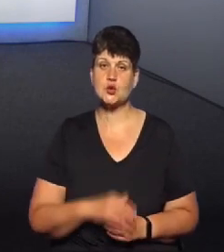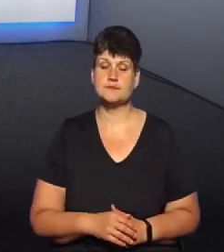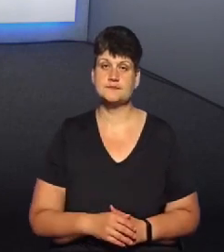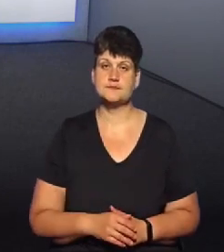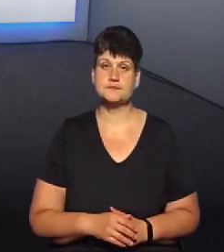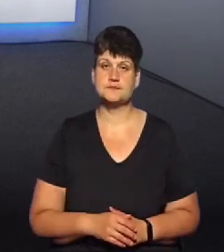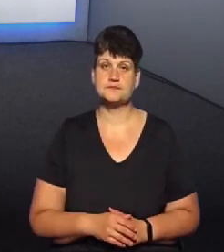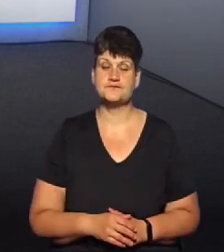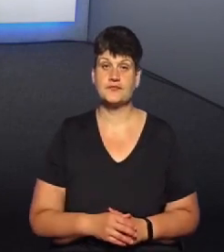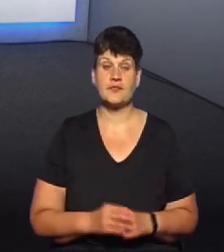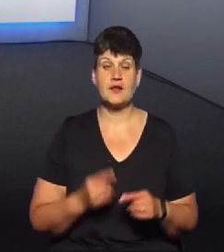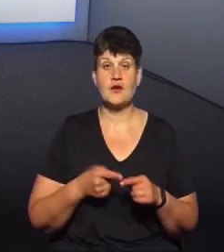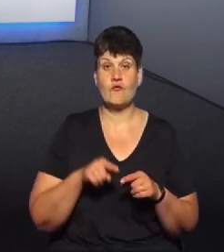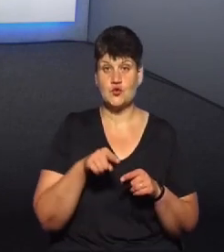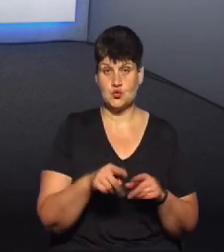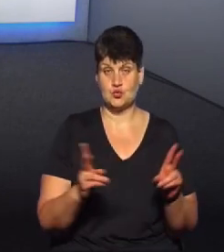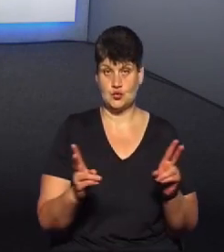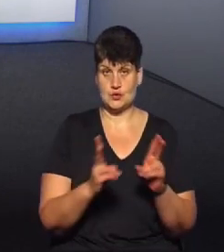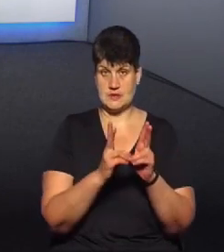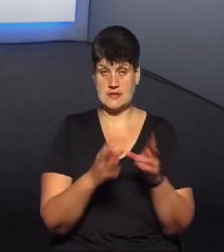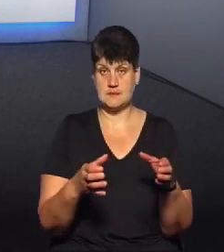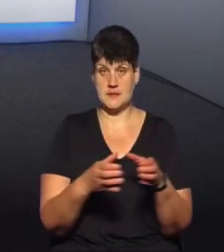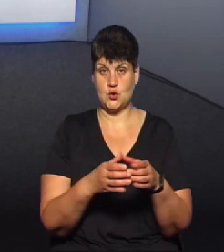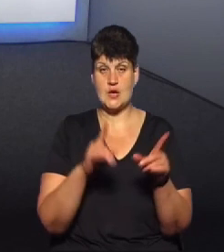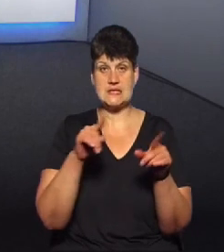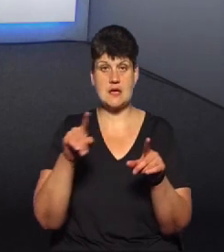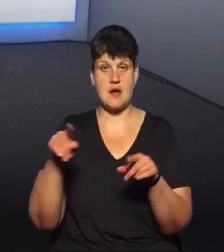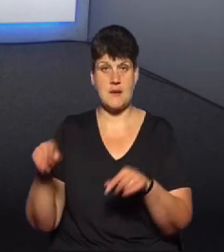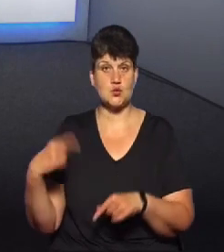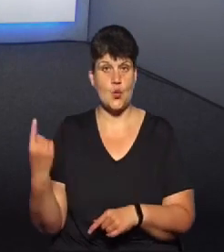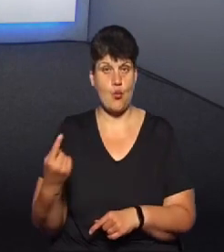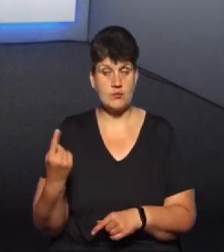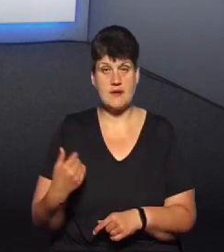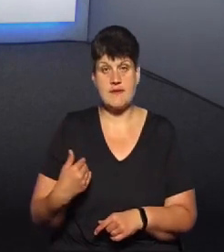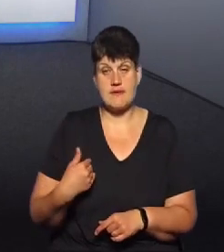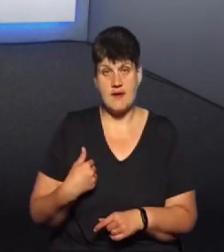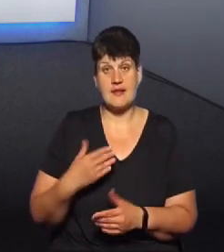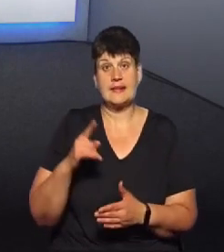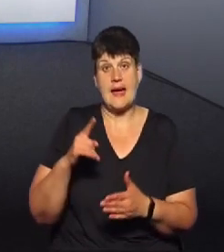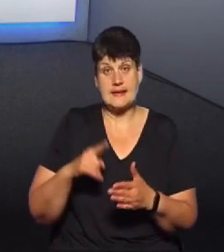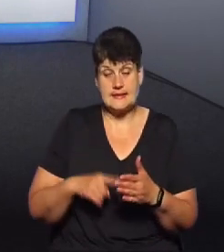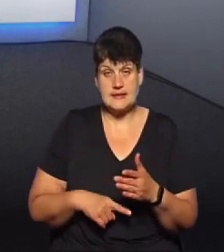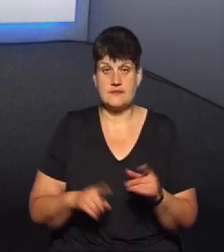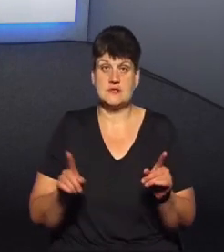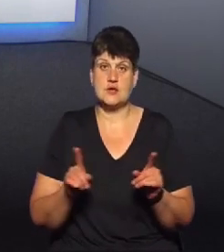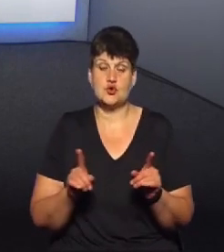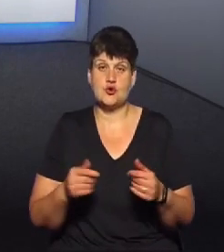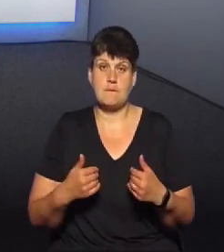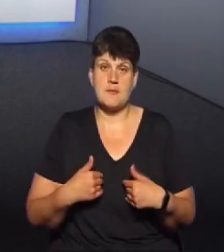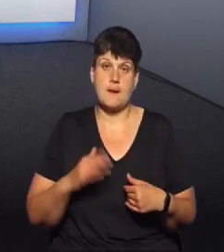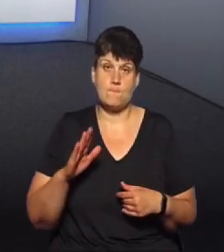цьому спарингу зі збірною Закарпатської області я надіявся, що ми будемо